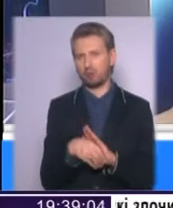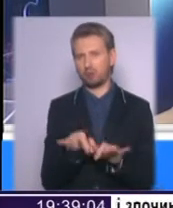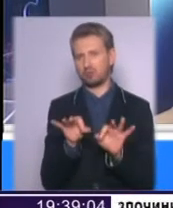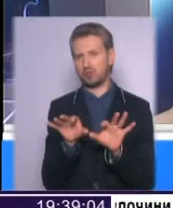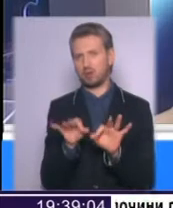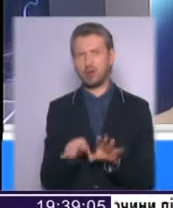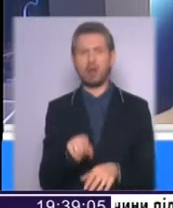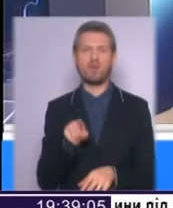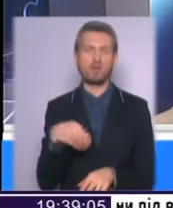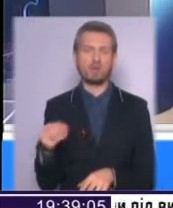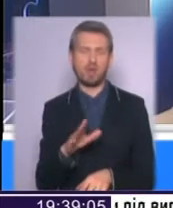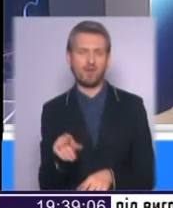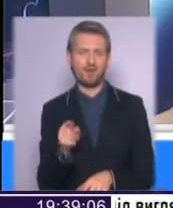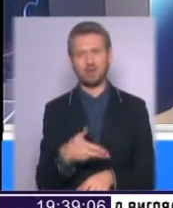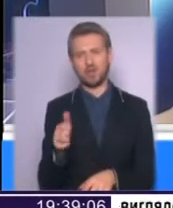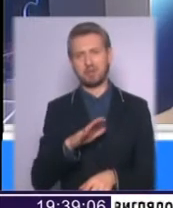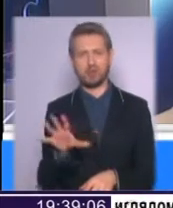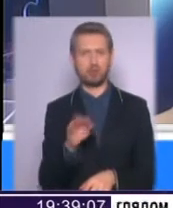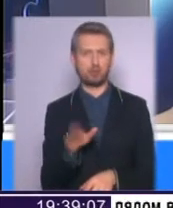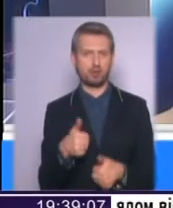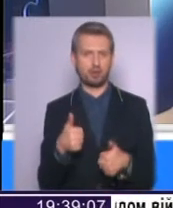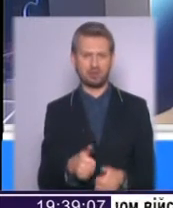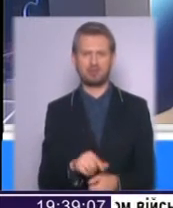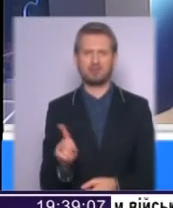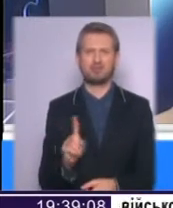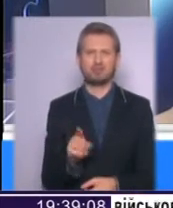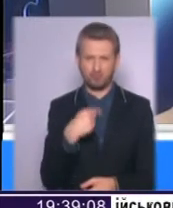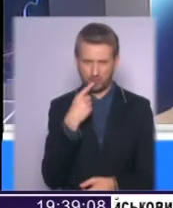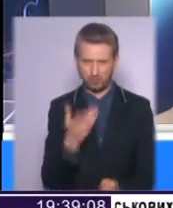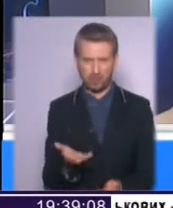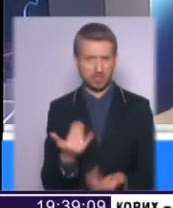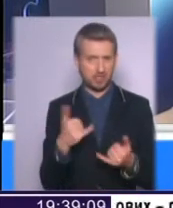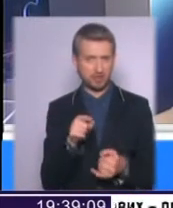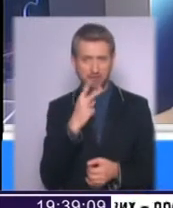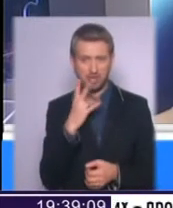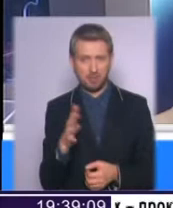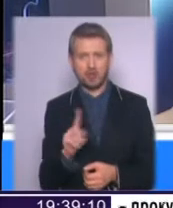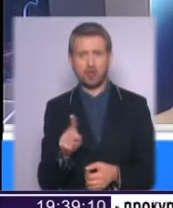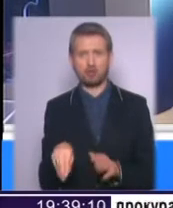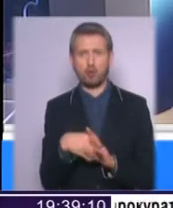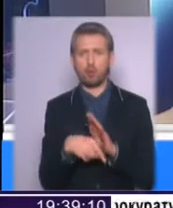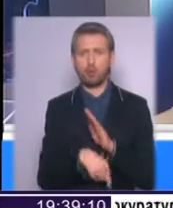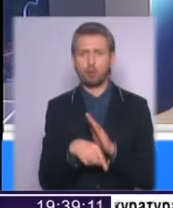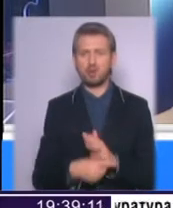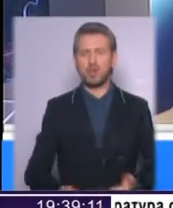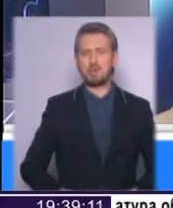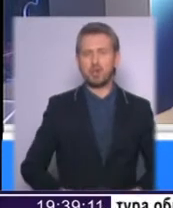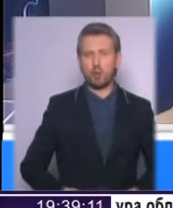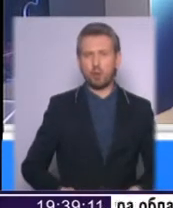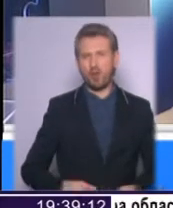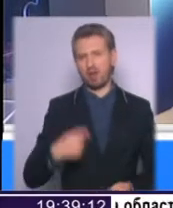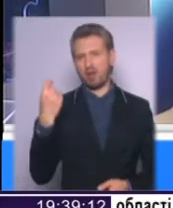не давайте, ви не беріть, все буде гарно. Ну, про що ви говорите? Невже ви не бачите, що корупція битова, там гаїшник